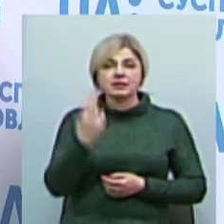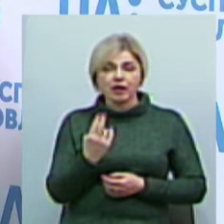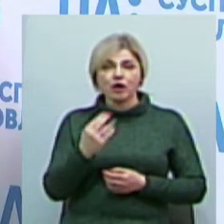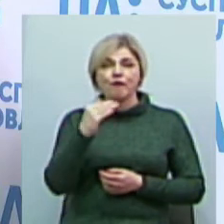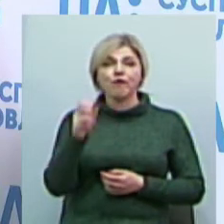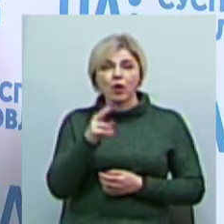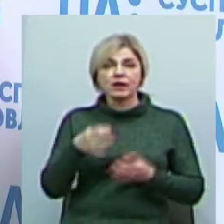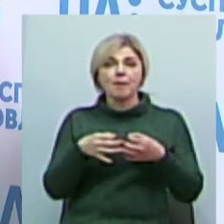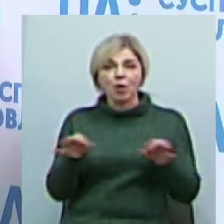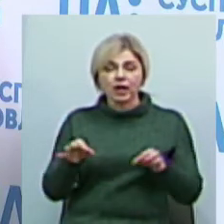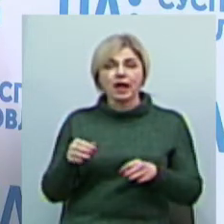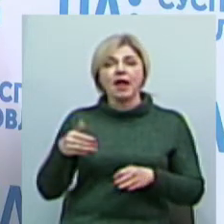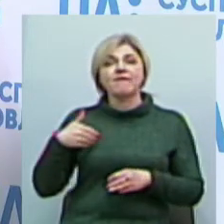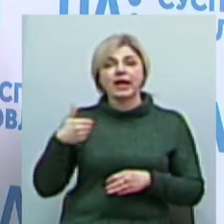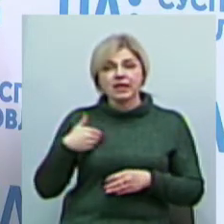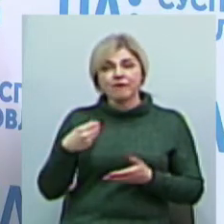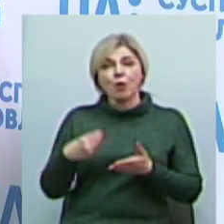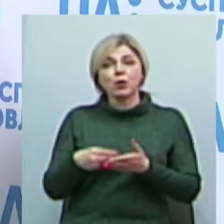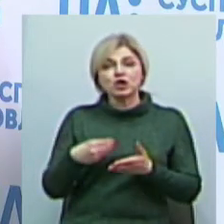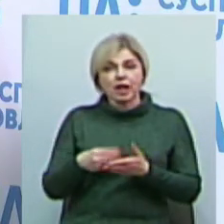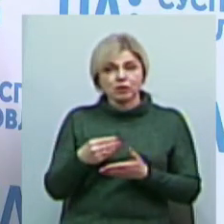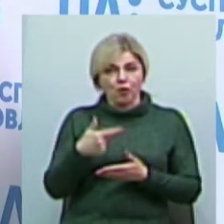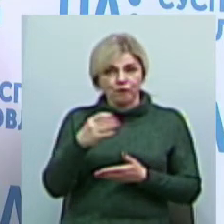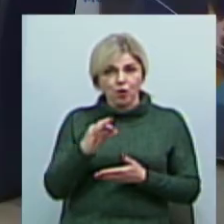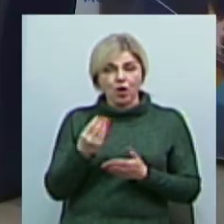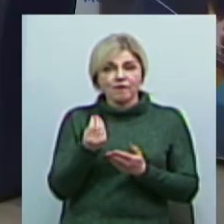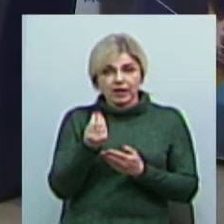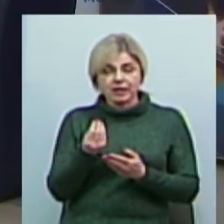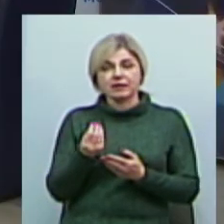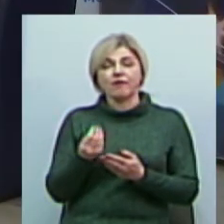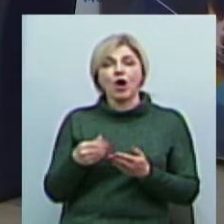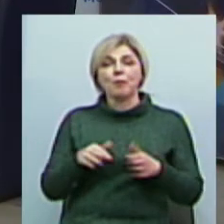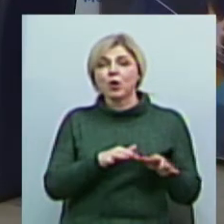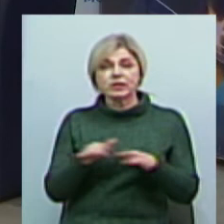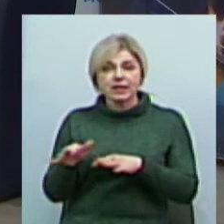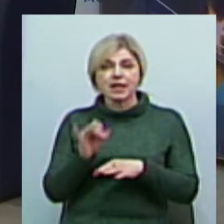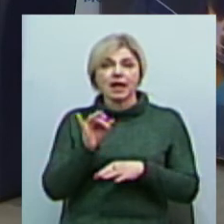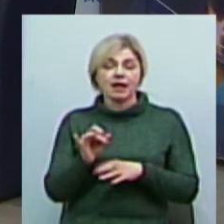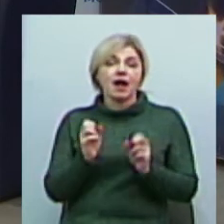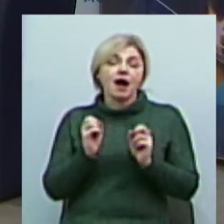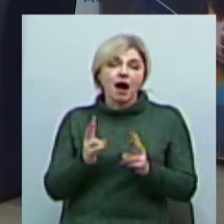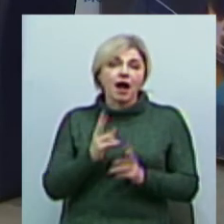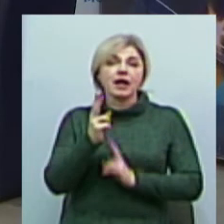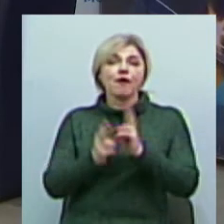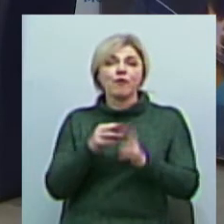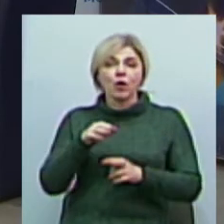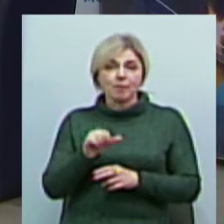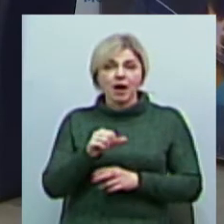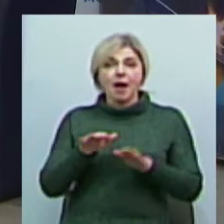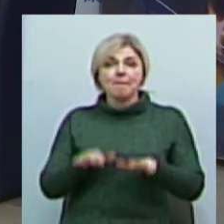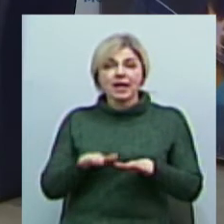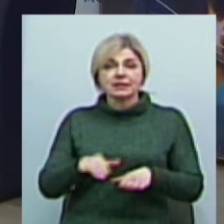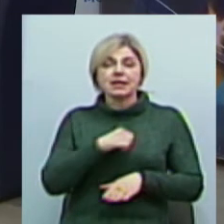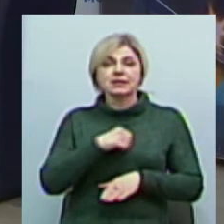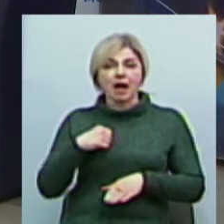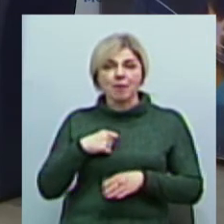эффективность и прозрачность бюджетного процесса и такую очень важную реформу, как насколько реформа местного